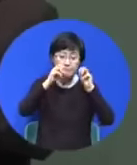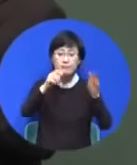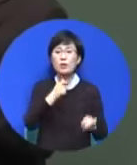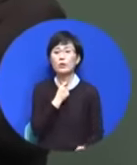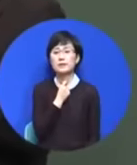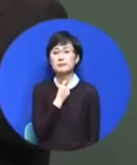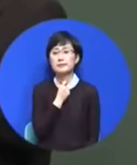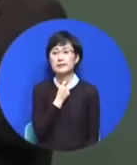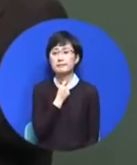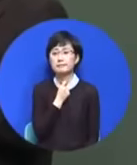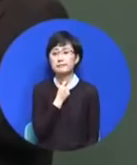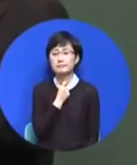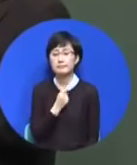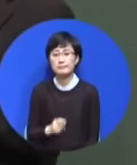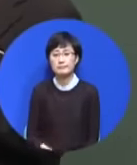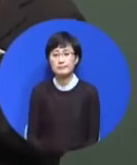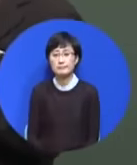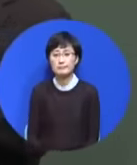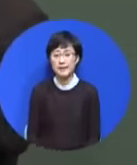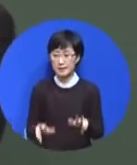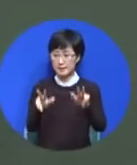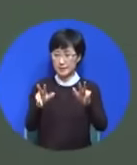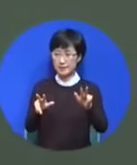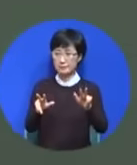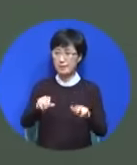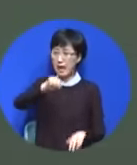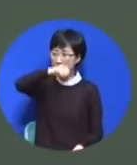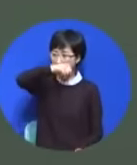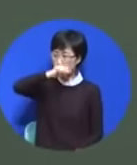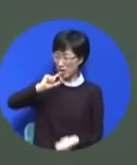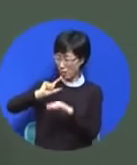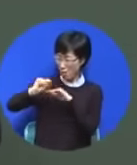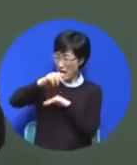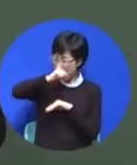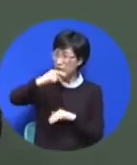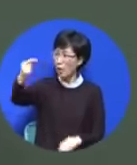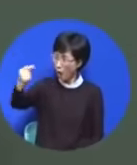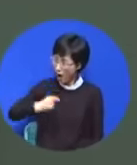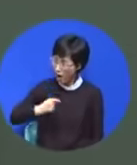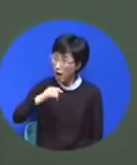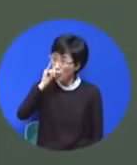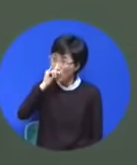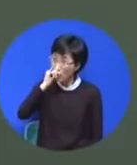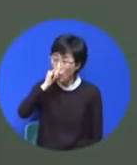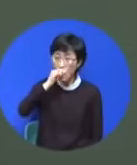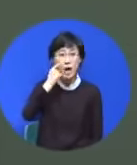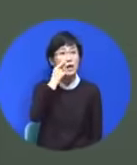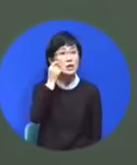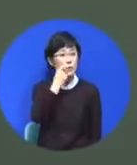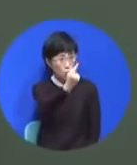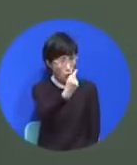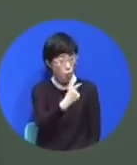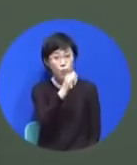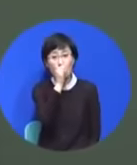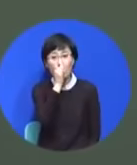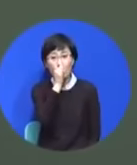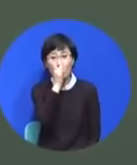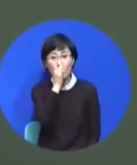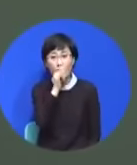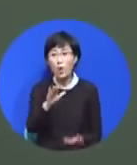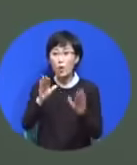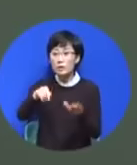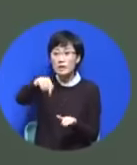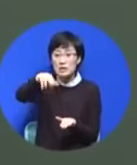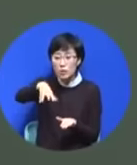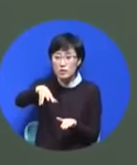말 그렇죠 여기는 우리 지금 저 아프리카에서도 와 계시고 일본수도 와 계시고 그렇습니다